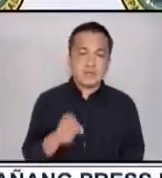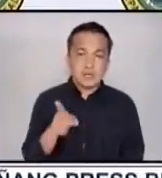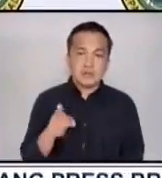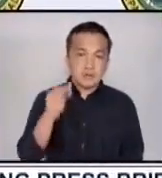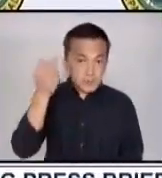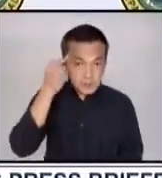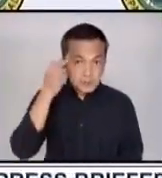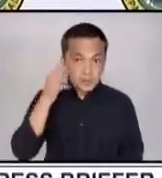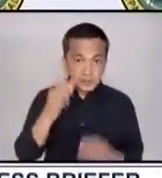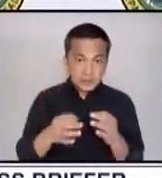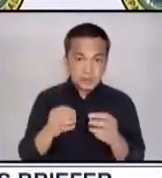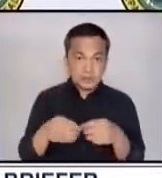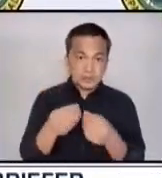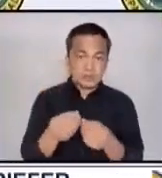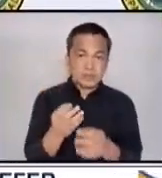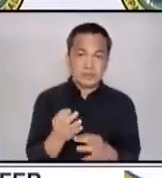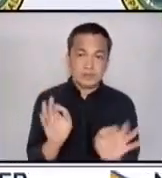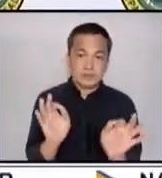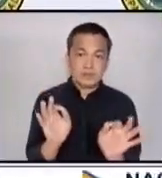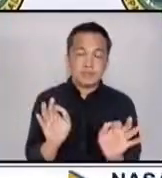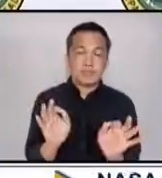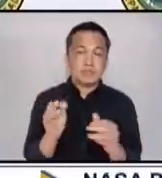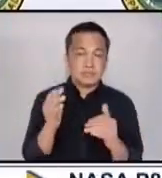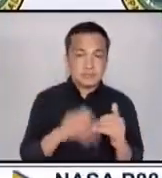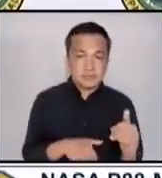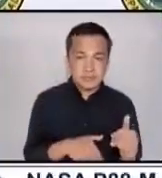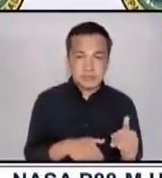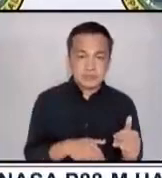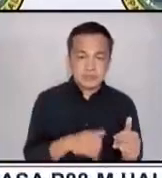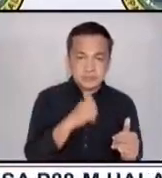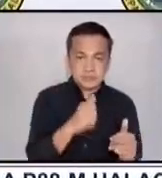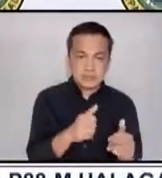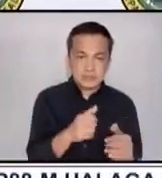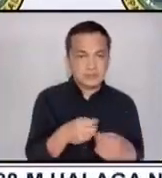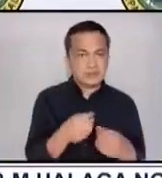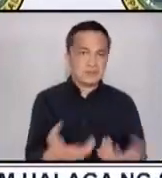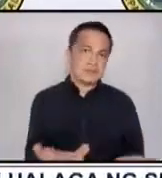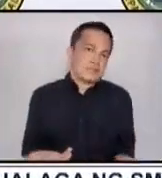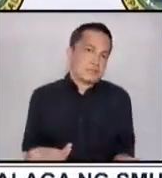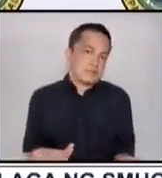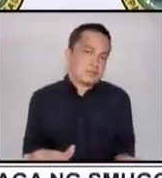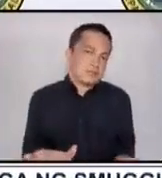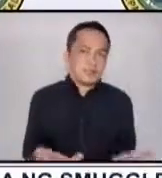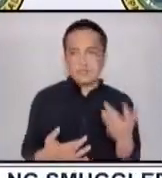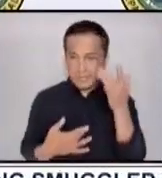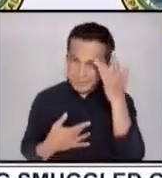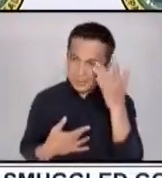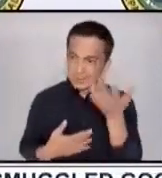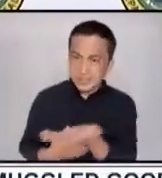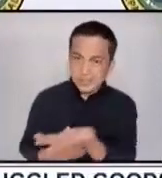ibibigay pa rin natin ng libre rather than hindi natin ibinigay at nagkasakit sila at ang